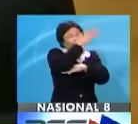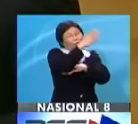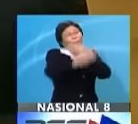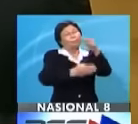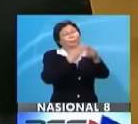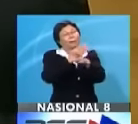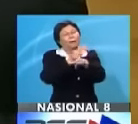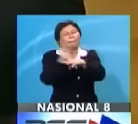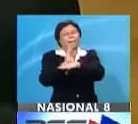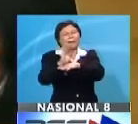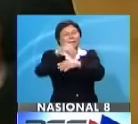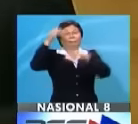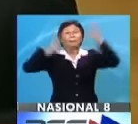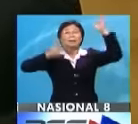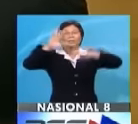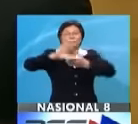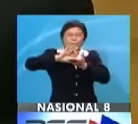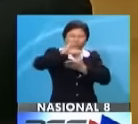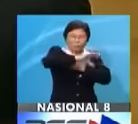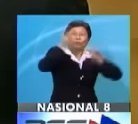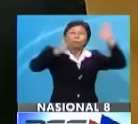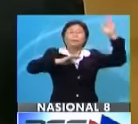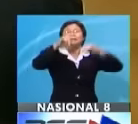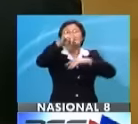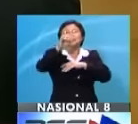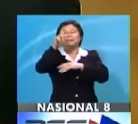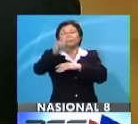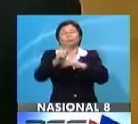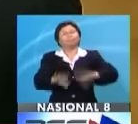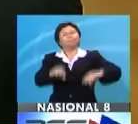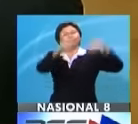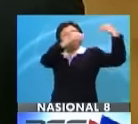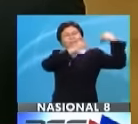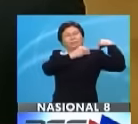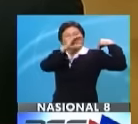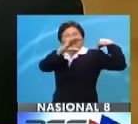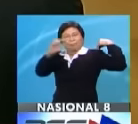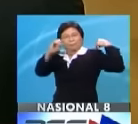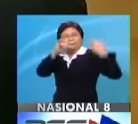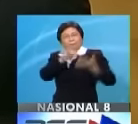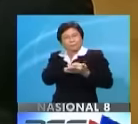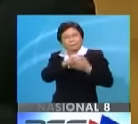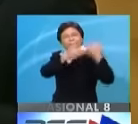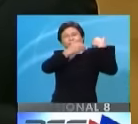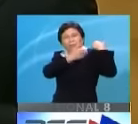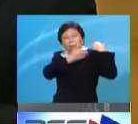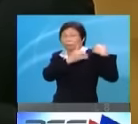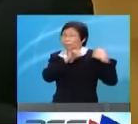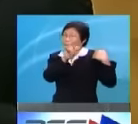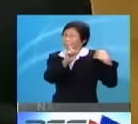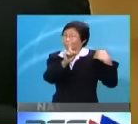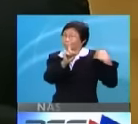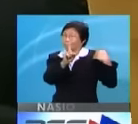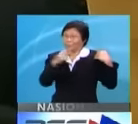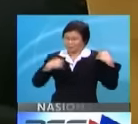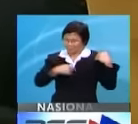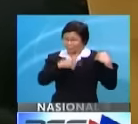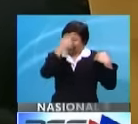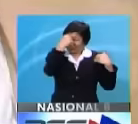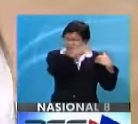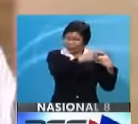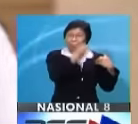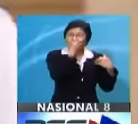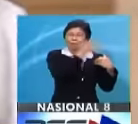di Malaysia, melabur di Malaysia, GST mesti ditanggung oleh syarikat yang berkenaan. Itu bukan signal yang hendak kita